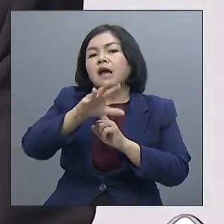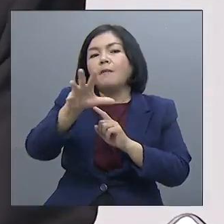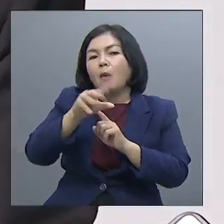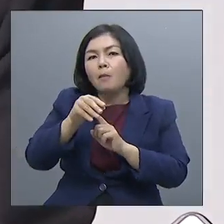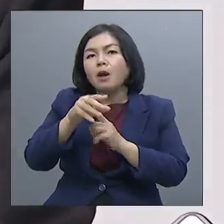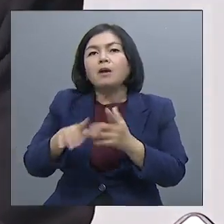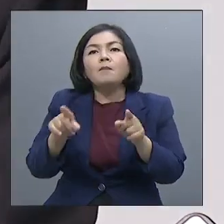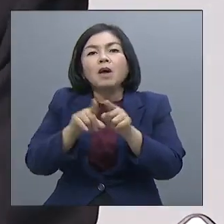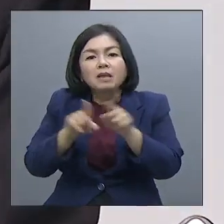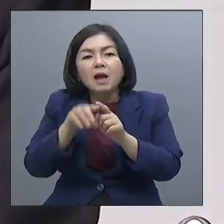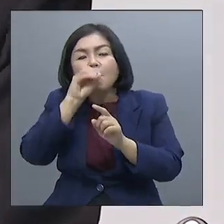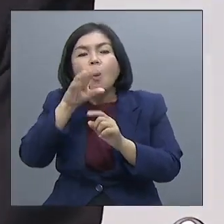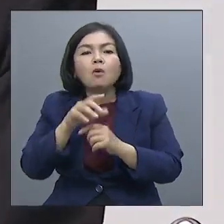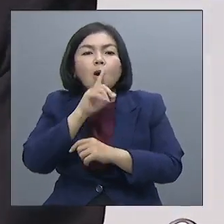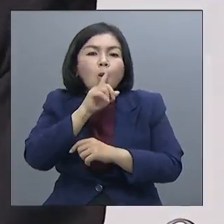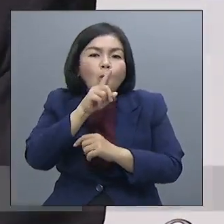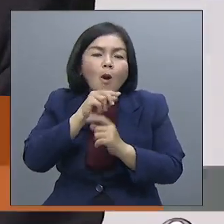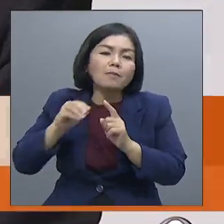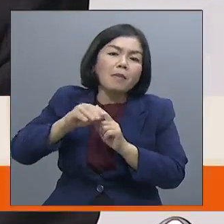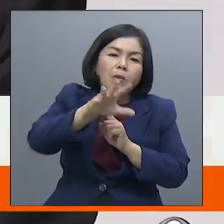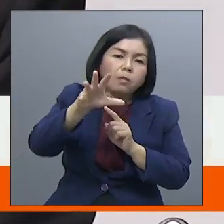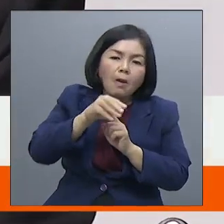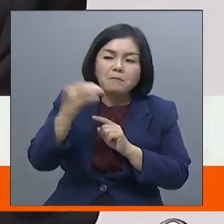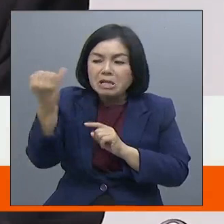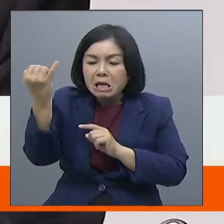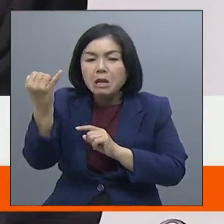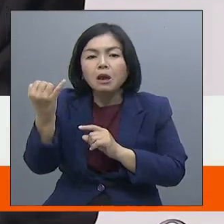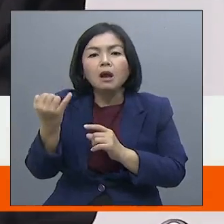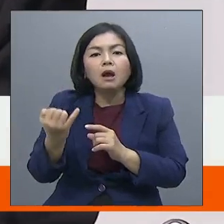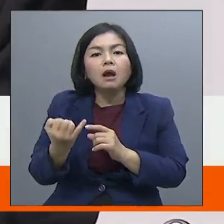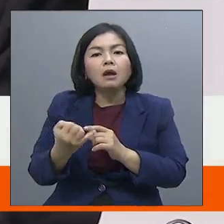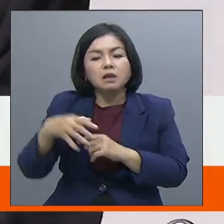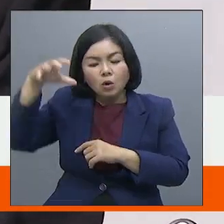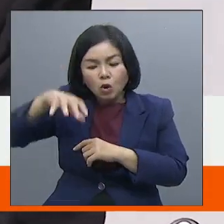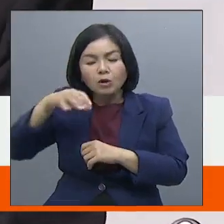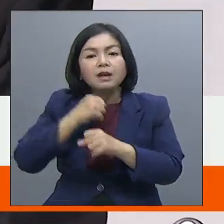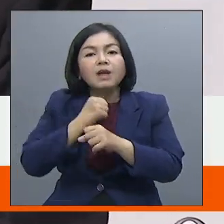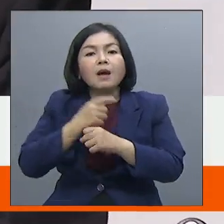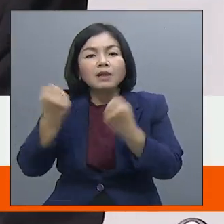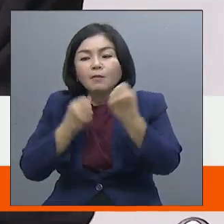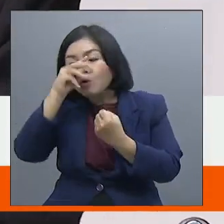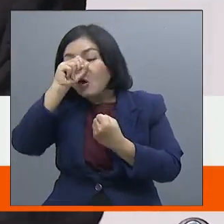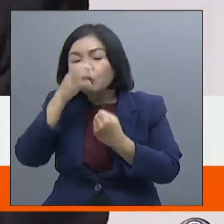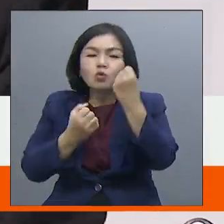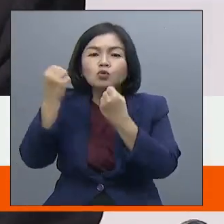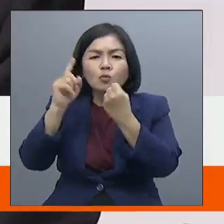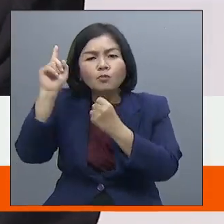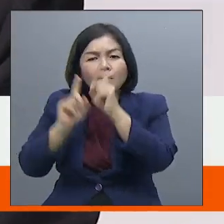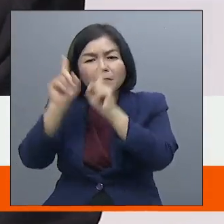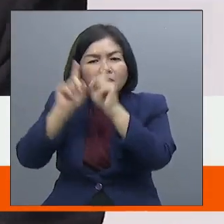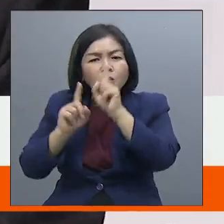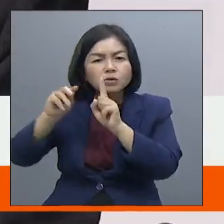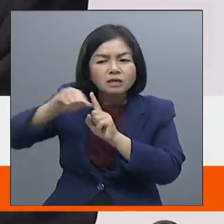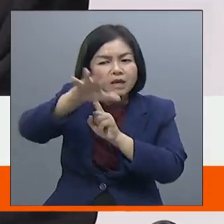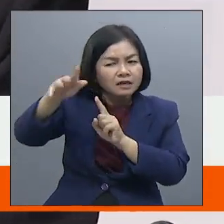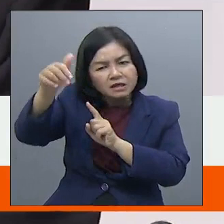ลามีคนบ่นเรื่องคุณภาพสัญญาณอินเทอร์เน็ตมือถือว่ามันแย่ลงสิ่งที่สำนักงานทำก็คือขับรถไปทดสอบตรวจสอบคุณภาพสัญญาณแต่ข้อจ